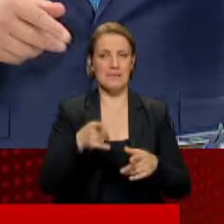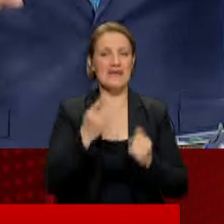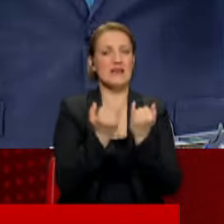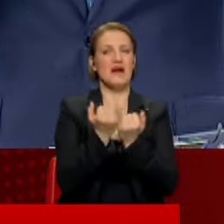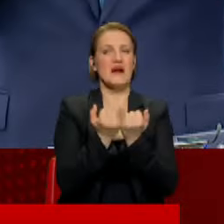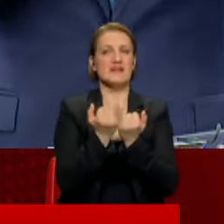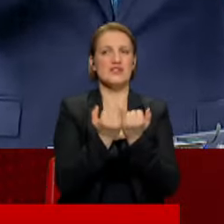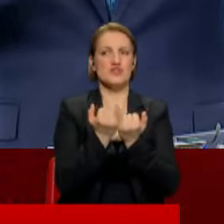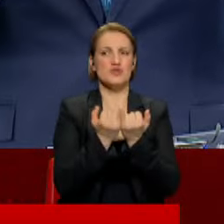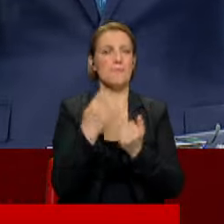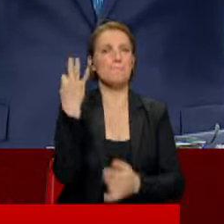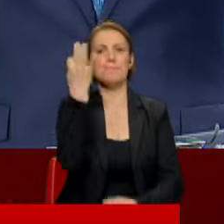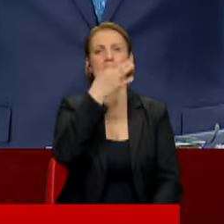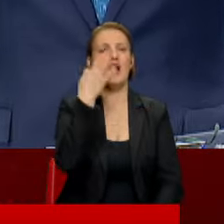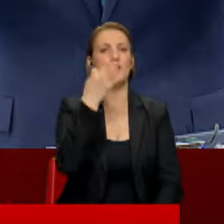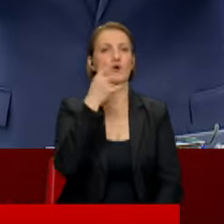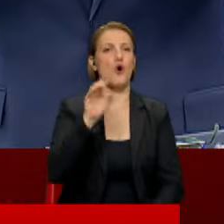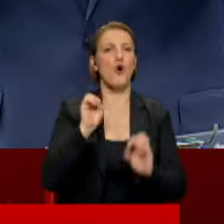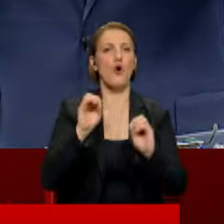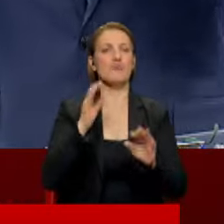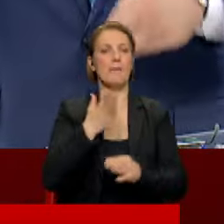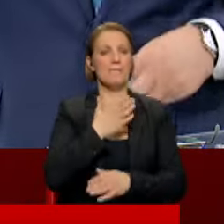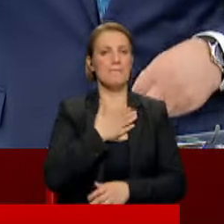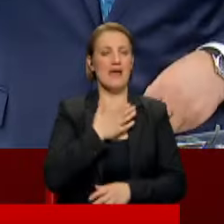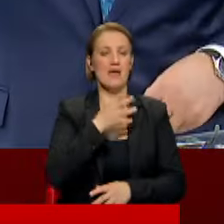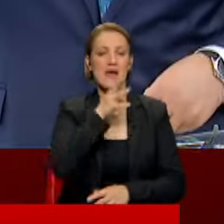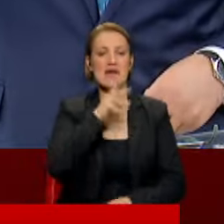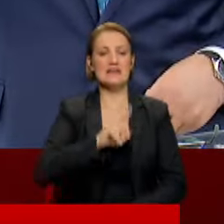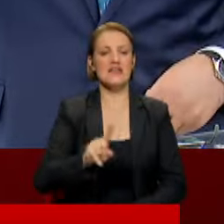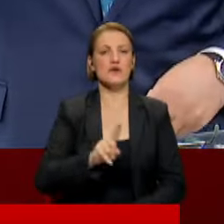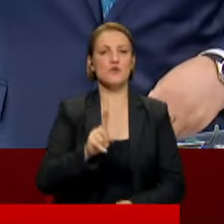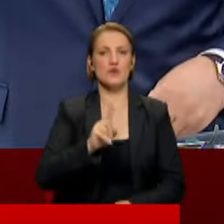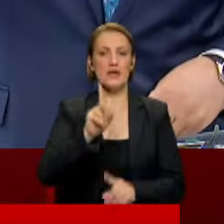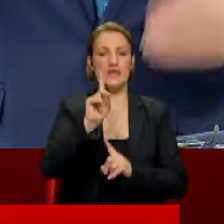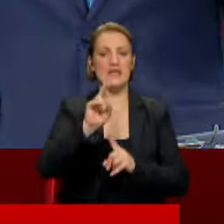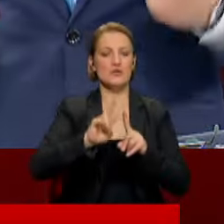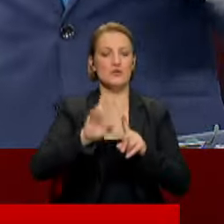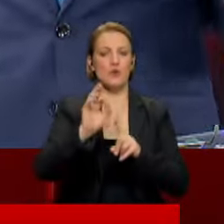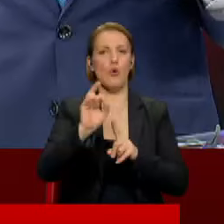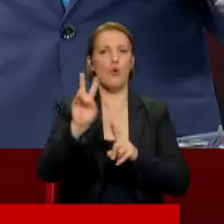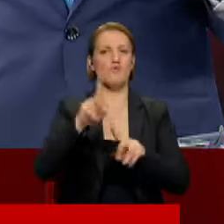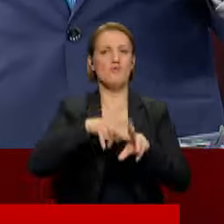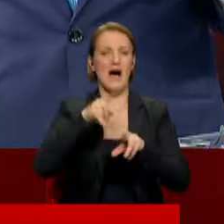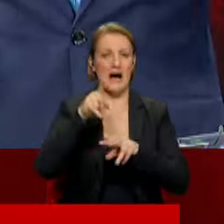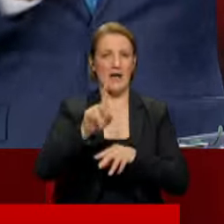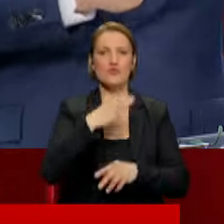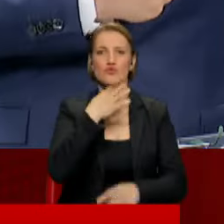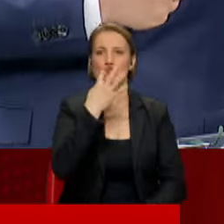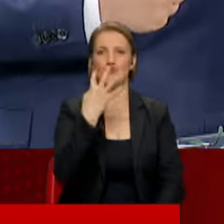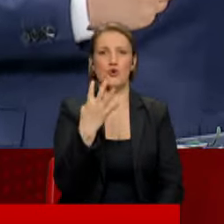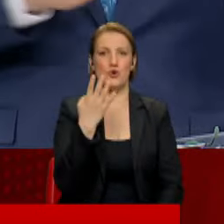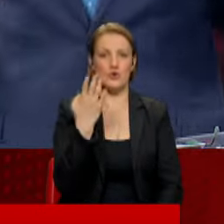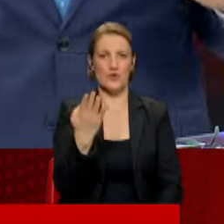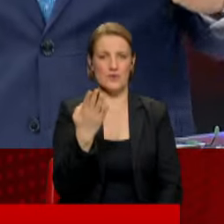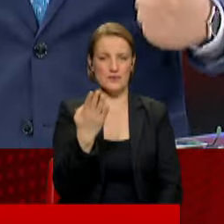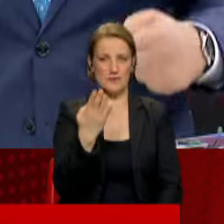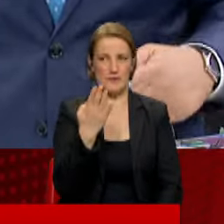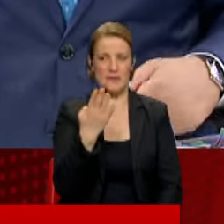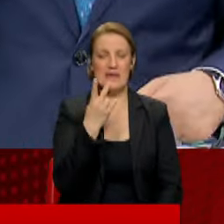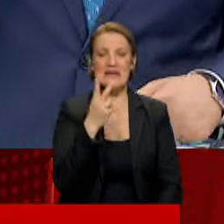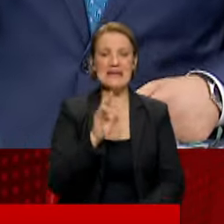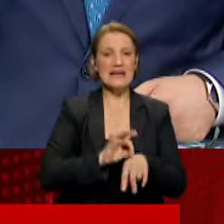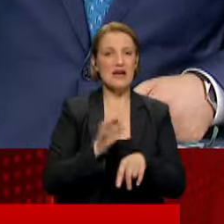kardeşimiz makos Hocam ben de Esenyurt'ta inovia 4'ün konut mağduruyum dedi bana daha ik dakika önce